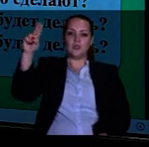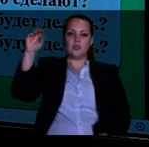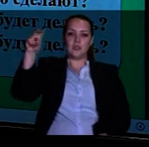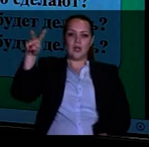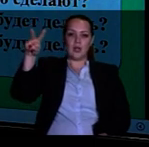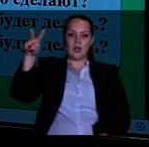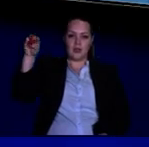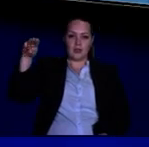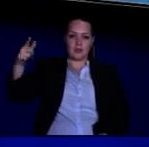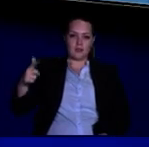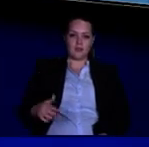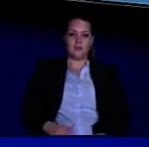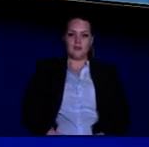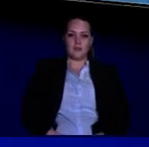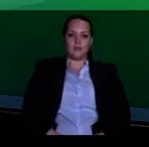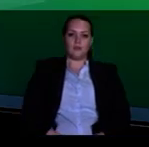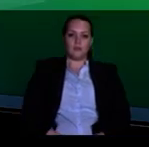будут делать.